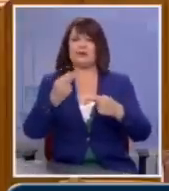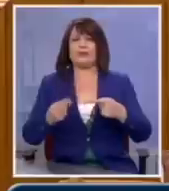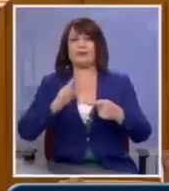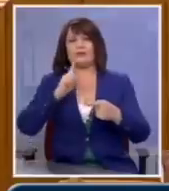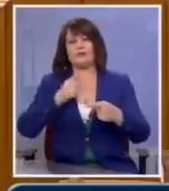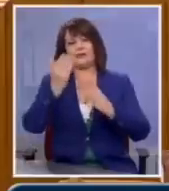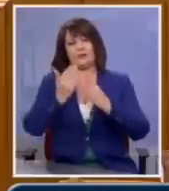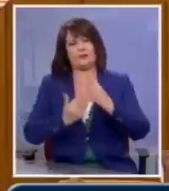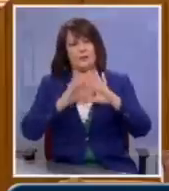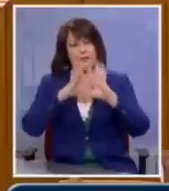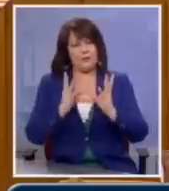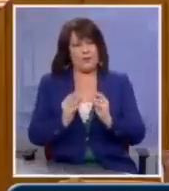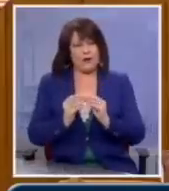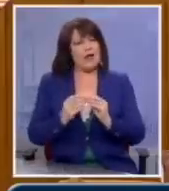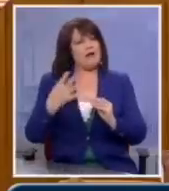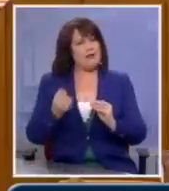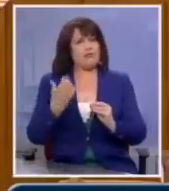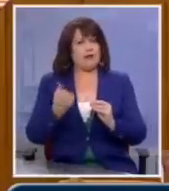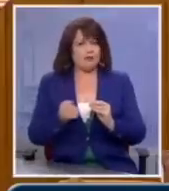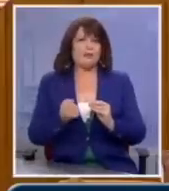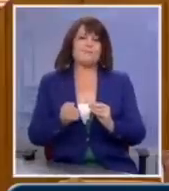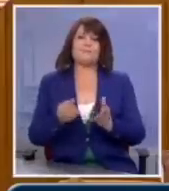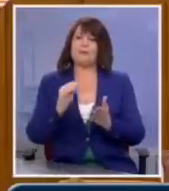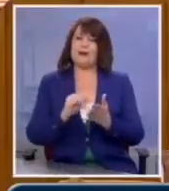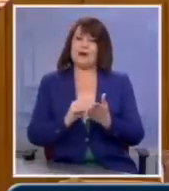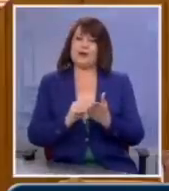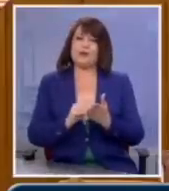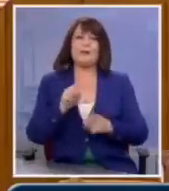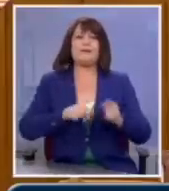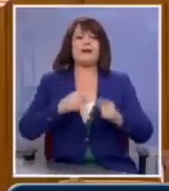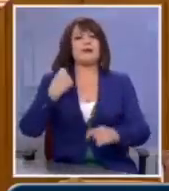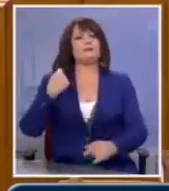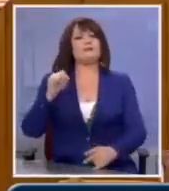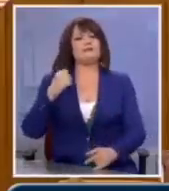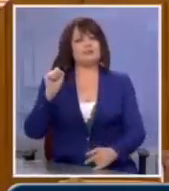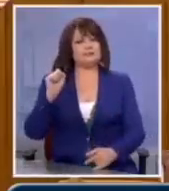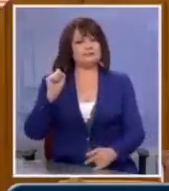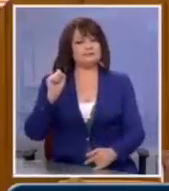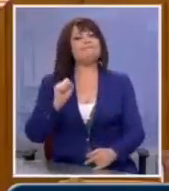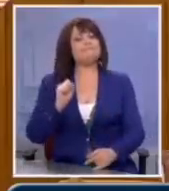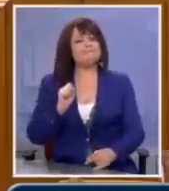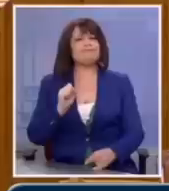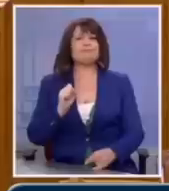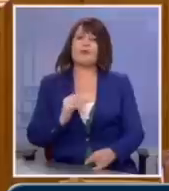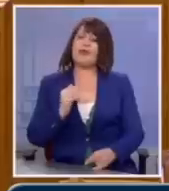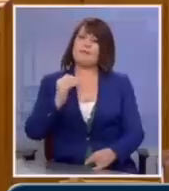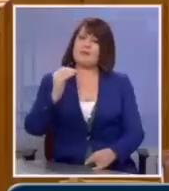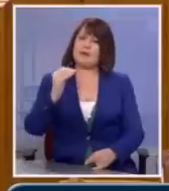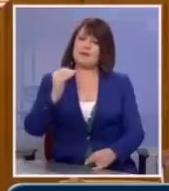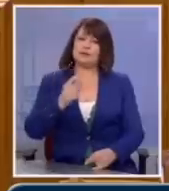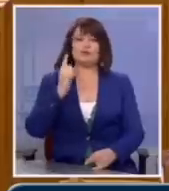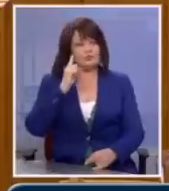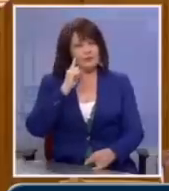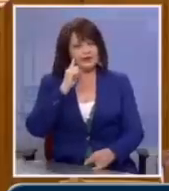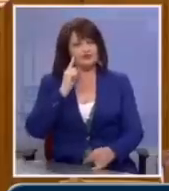διατάξεις του νομοσχεδίου και ακόμα και οι διαφωνίες έμειναν σε ένα επίπεδο που νομίζω